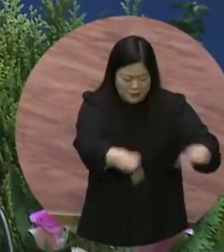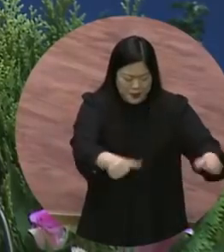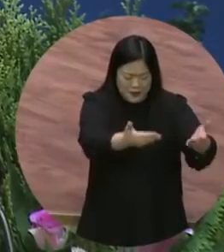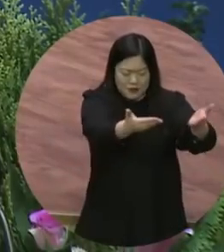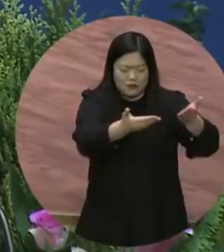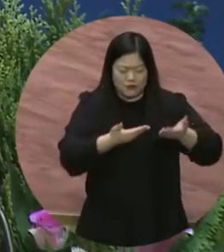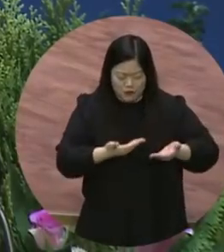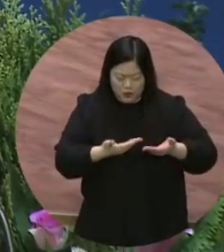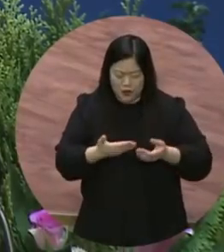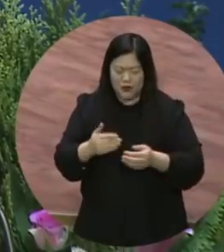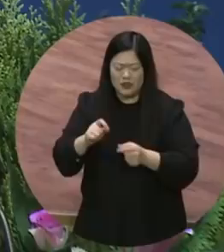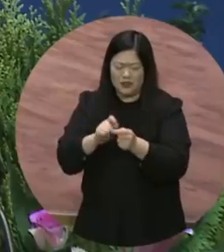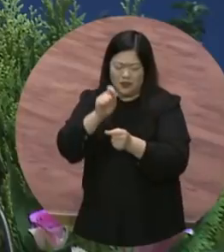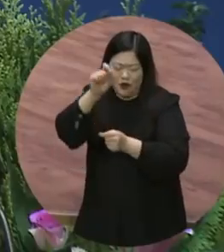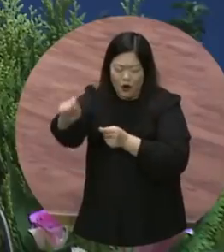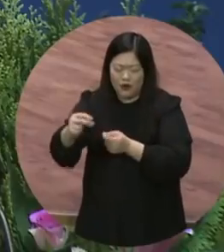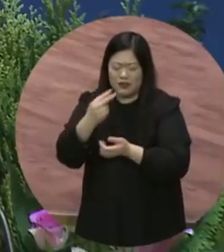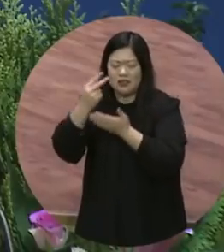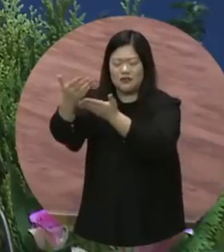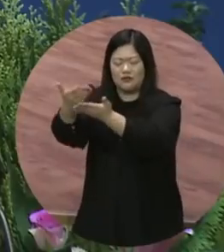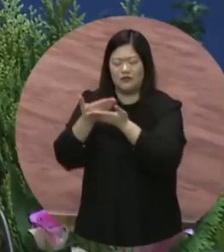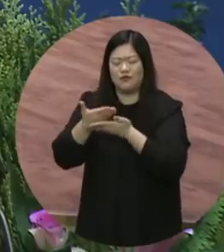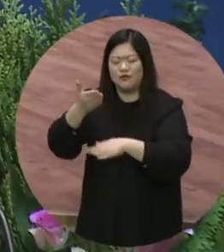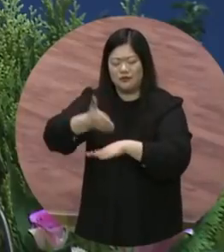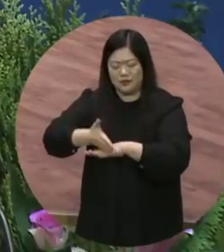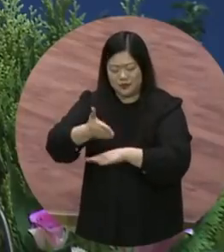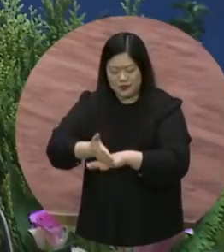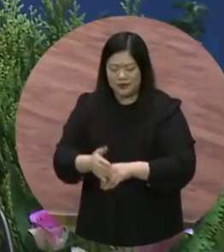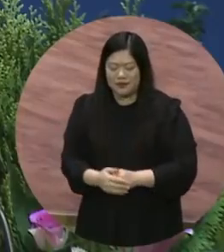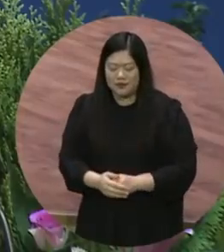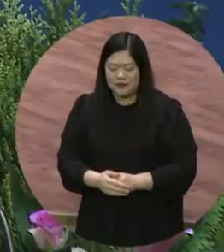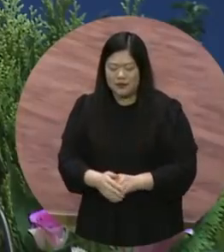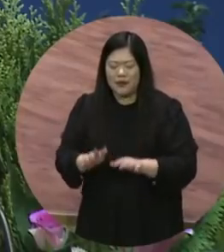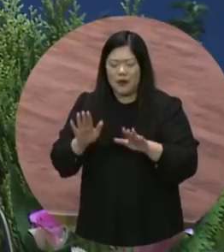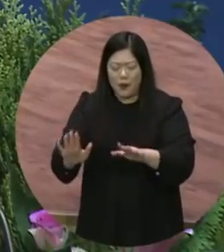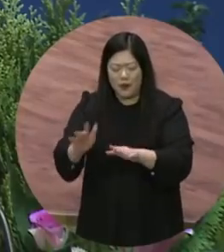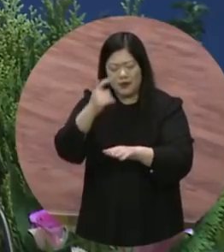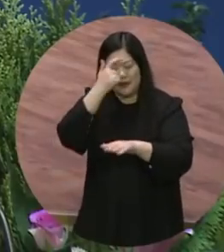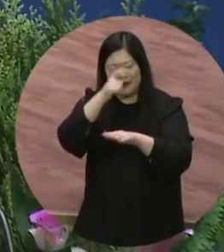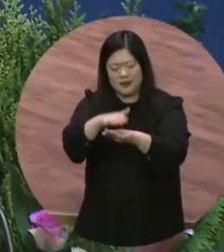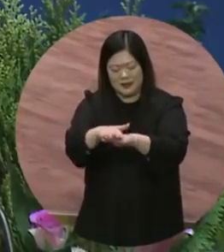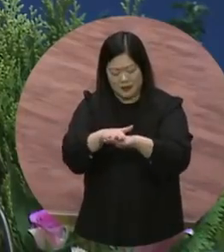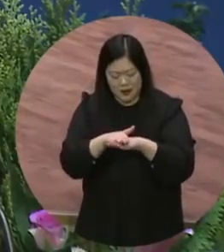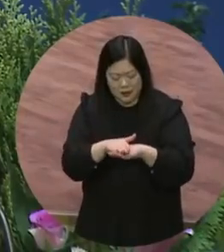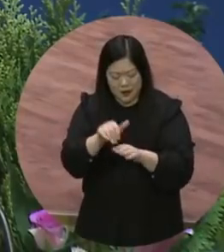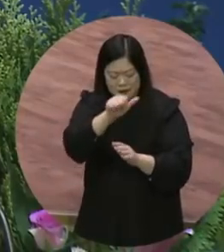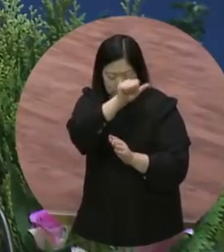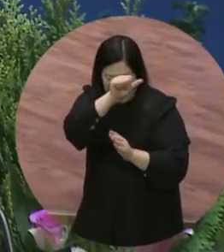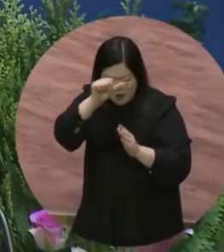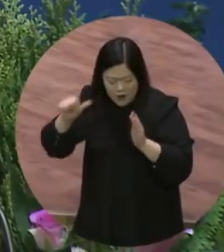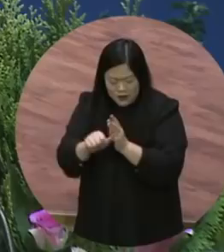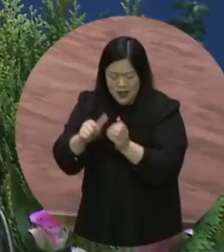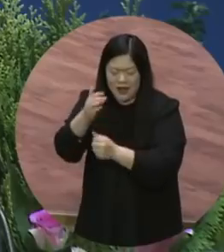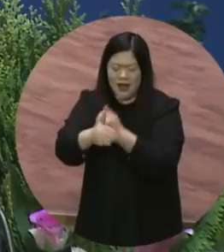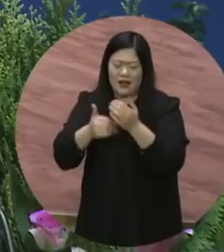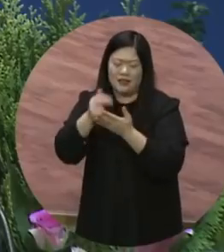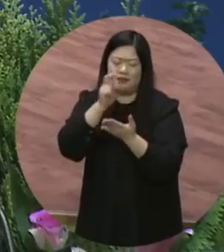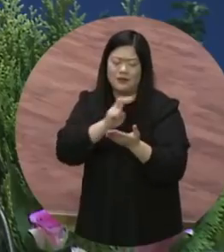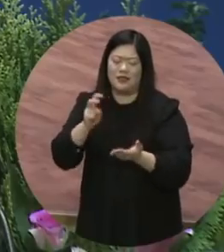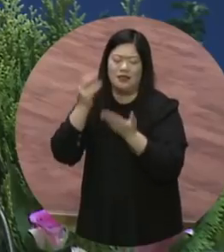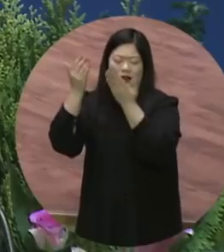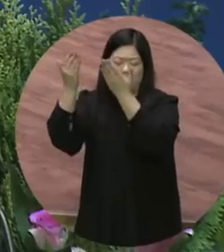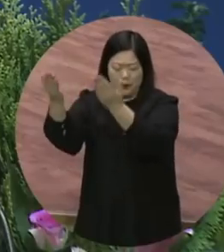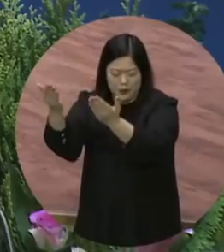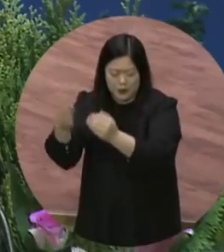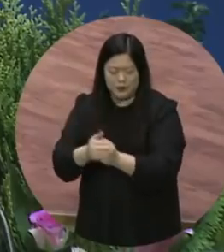영생의 길로 인도하신 것 감사를 드립니다. 오늘 또 하나님을 예배하며 일평생 하나님을 찬양하며